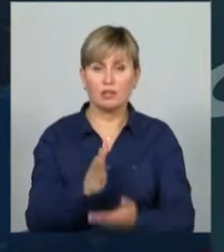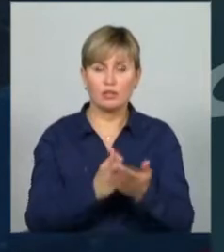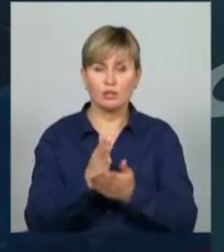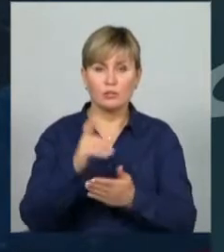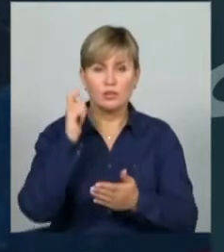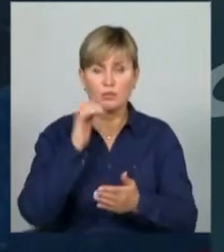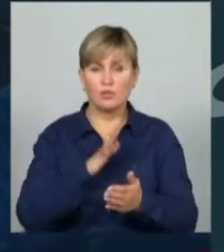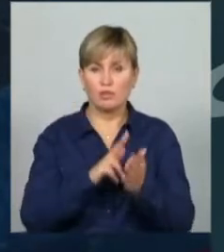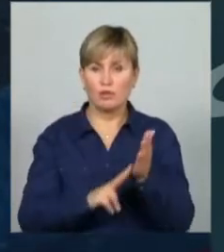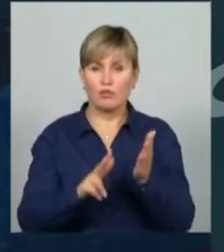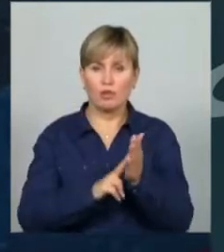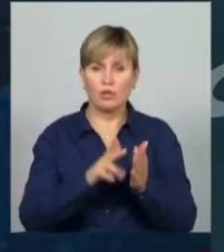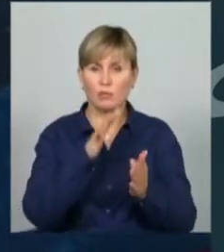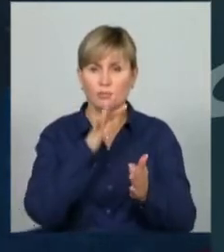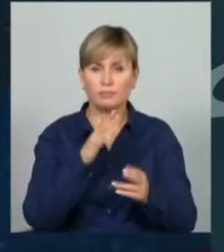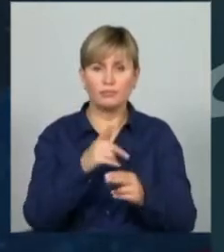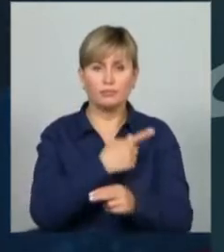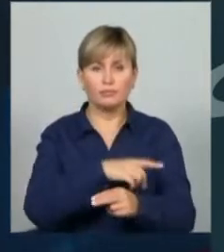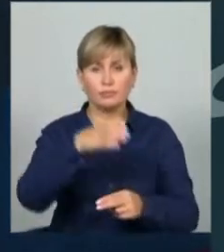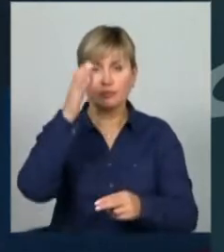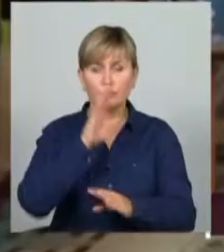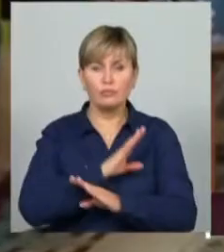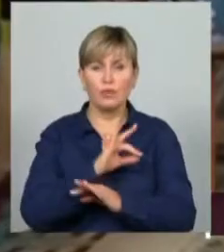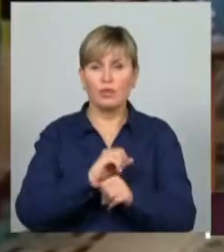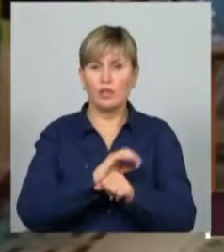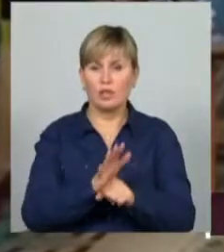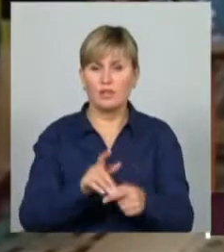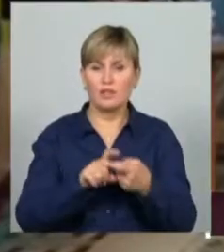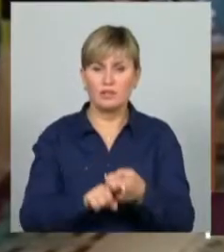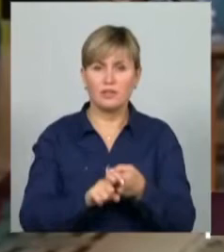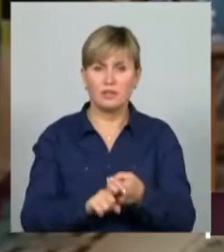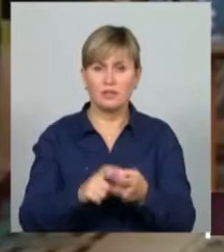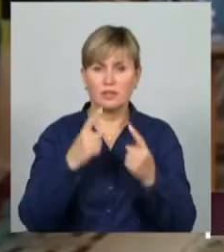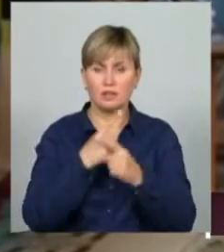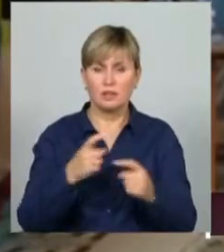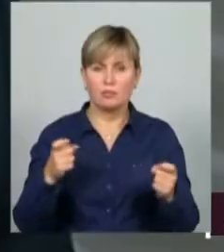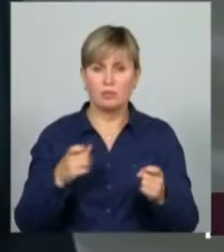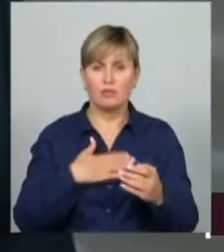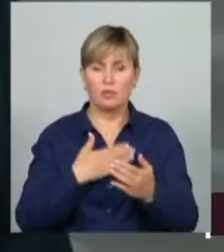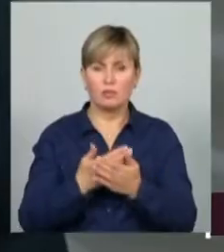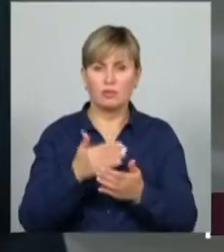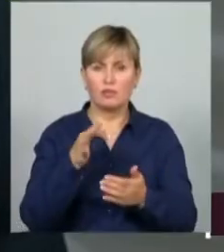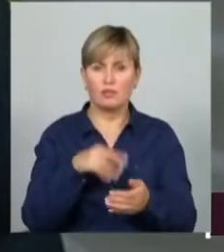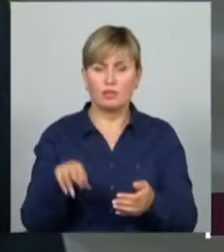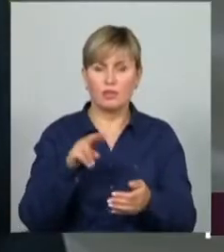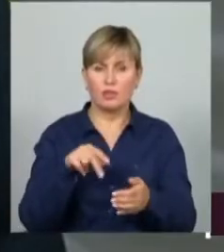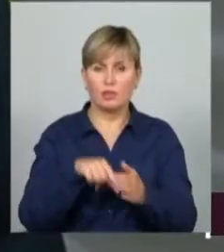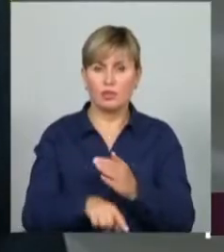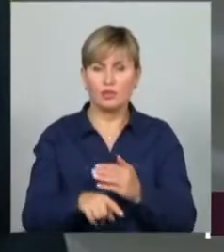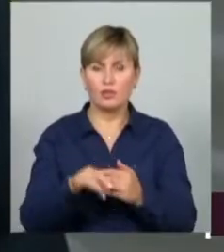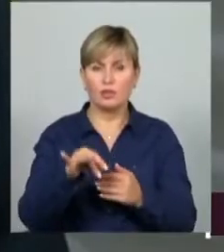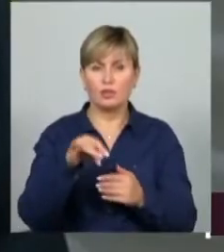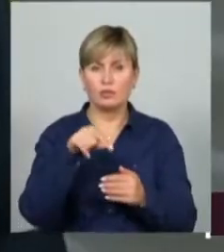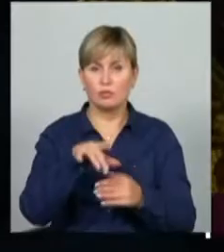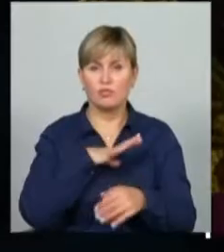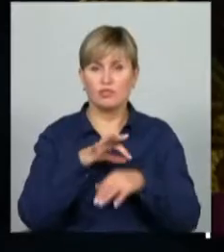было 88 лет. Доктор военных наук скончался от коронавирусной инфекции, сообщили в Общественном фонде Совета ветеранов. Ученый